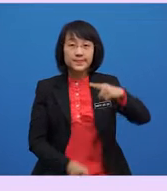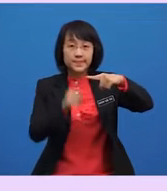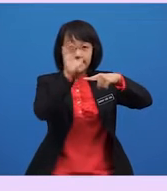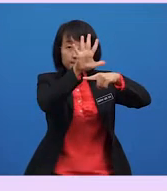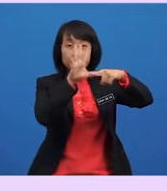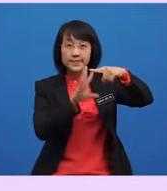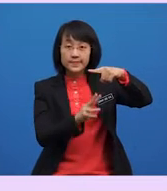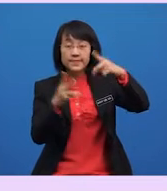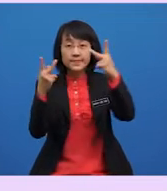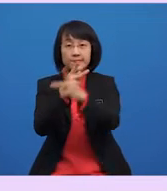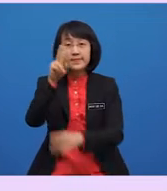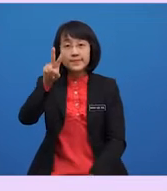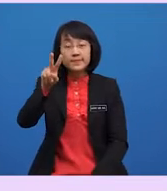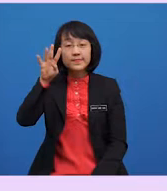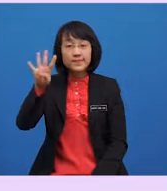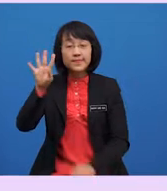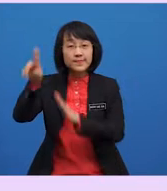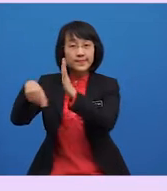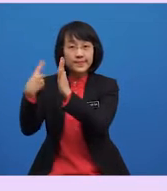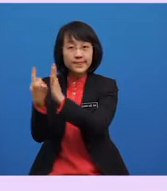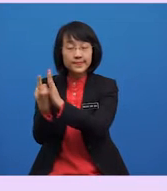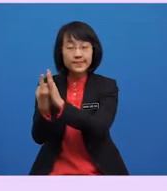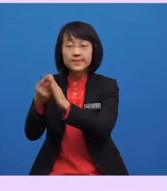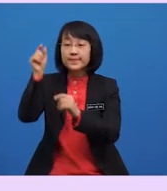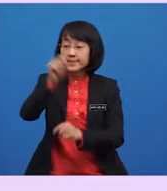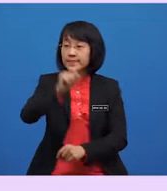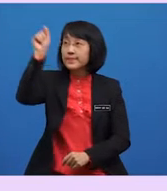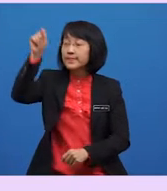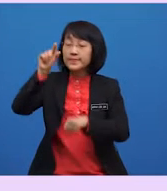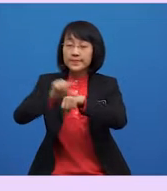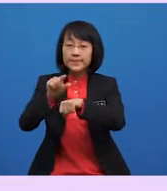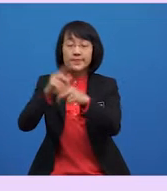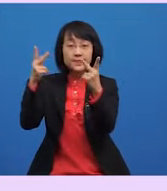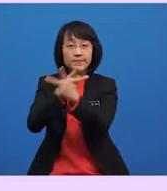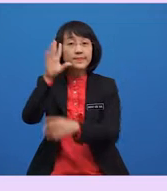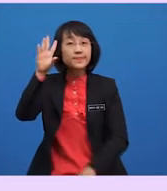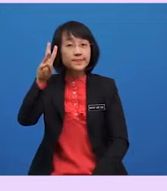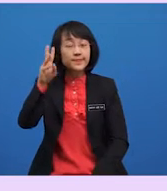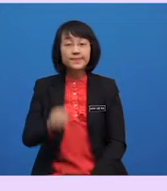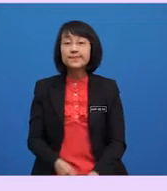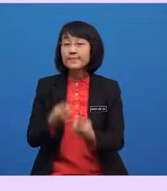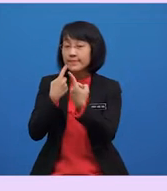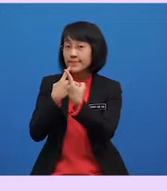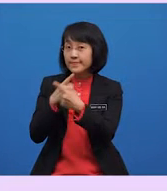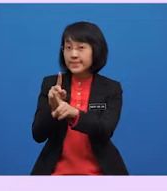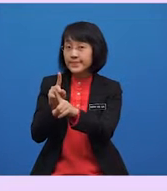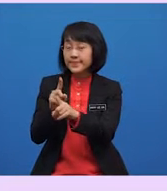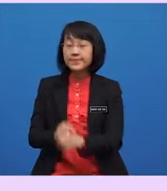5/6 darab 24 jam. Permudahkan menggunakan sifir 6. Jawapan